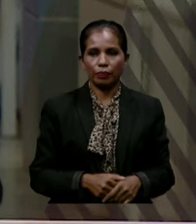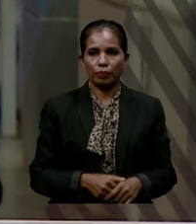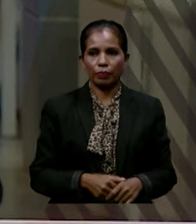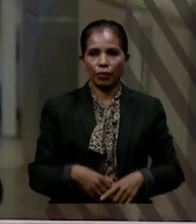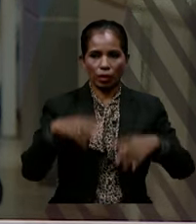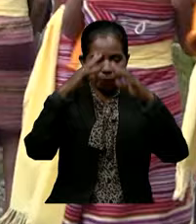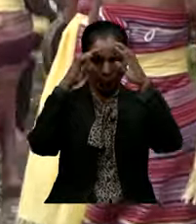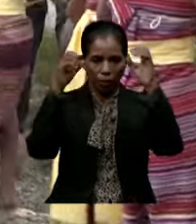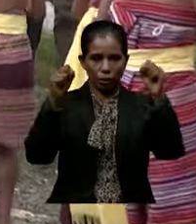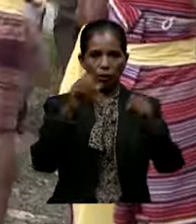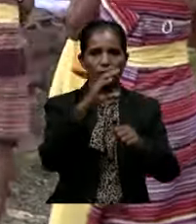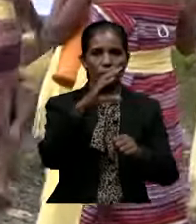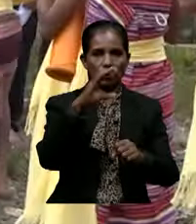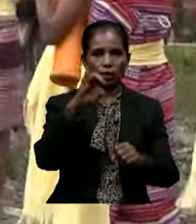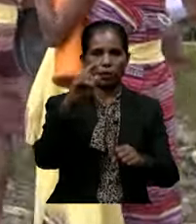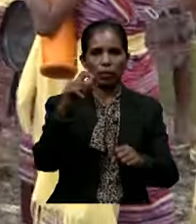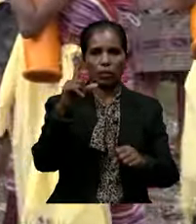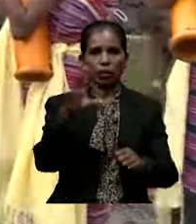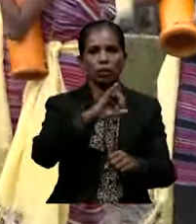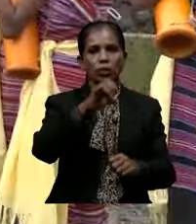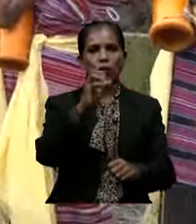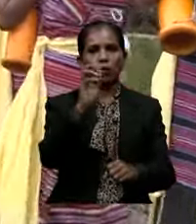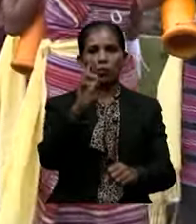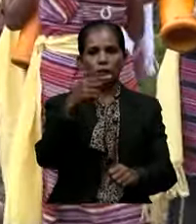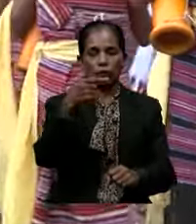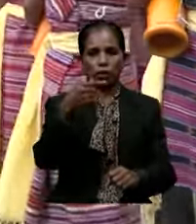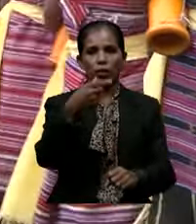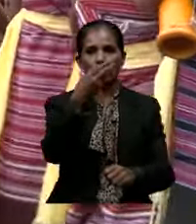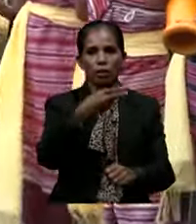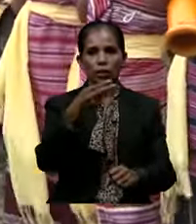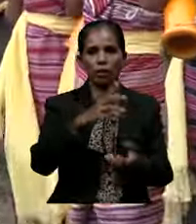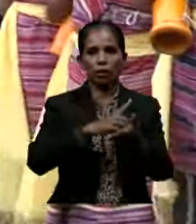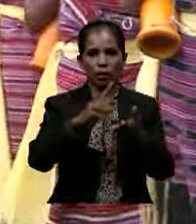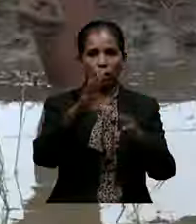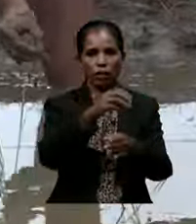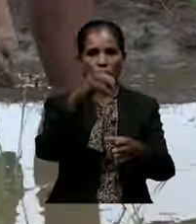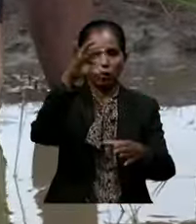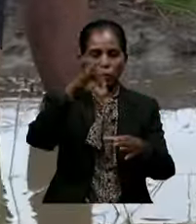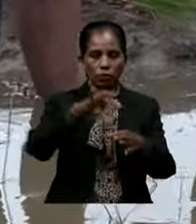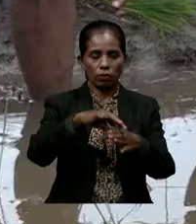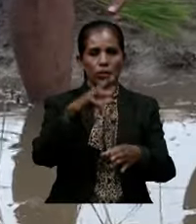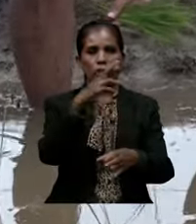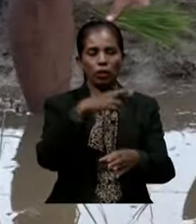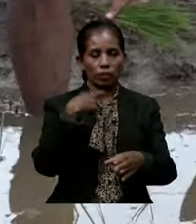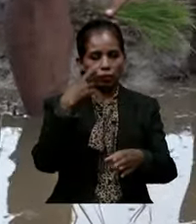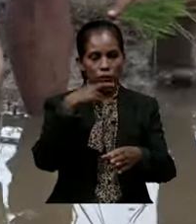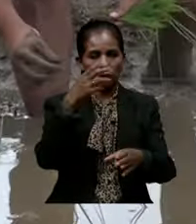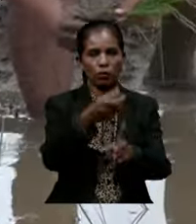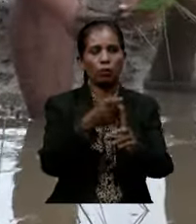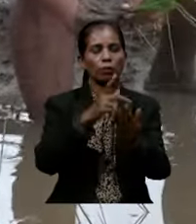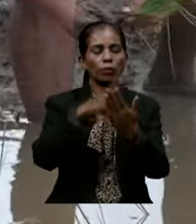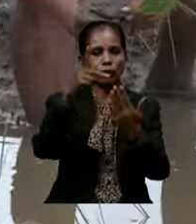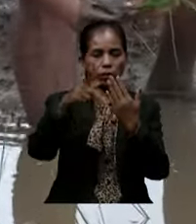Presiden di Kamra Komersio Industri Timor Leste George Serrano Kintane halau lansamentu kuda hare lihusi programa demoplot ia